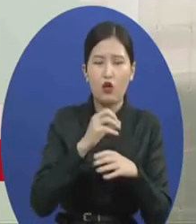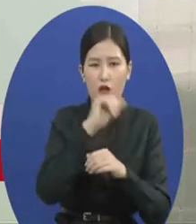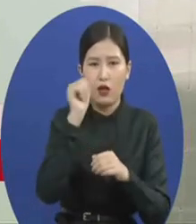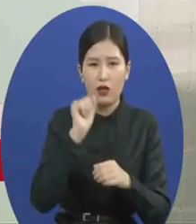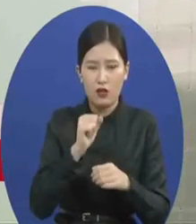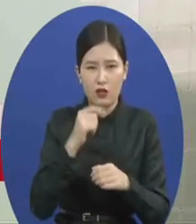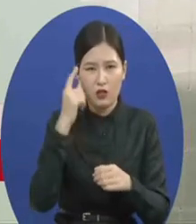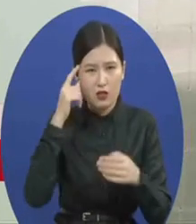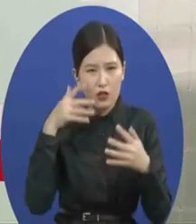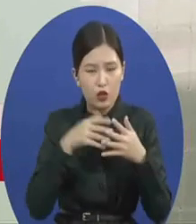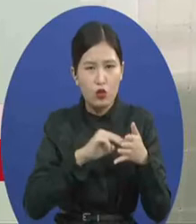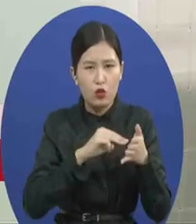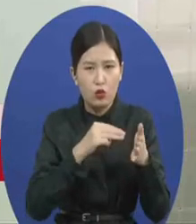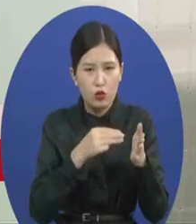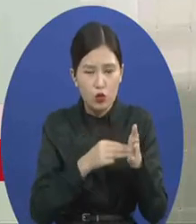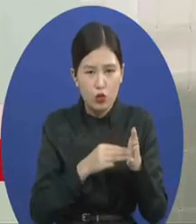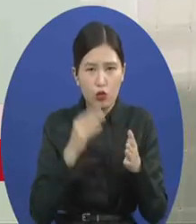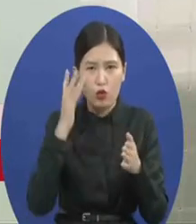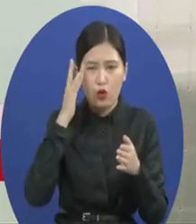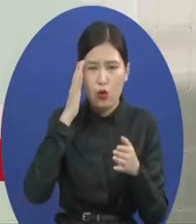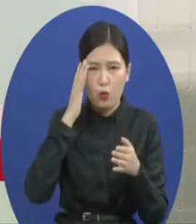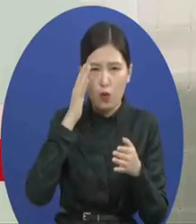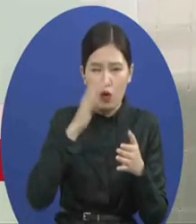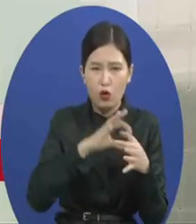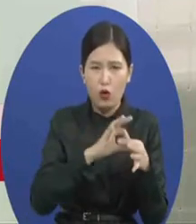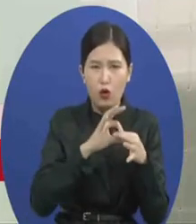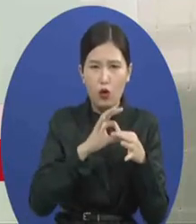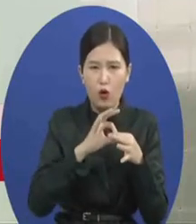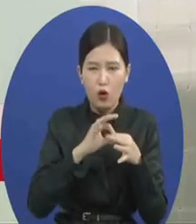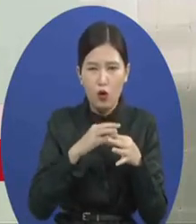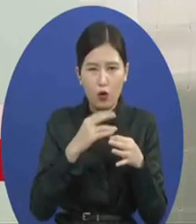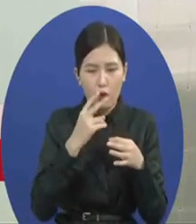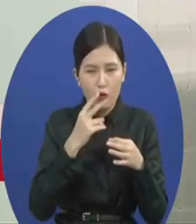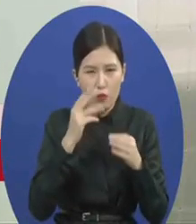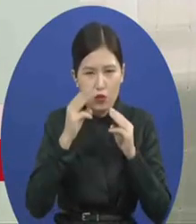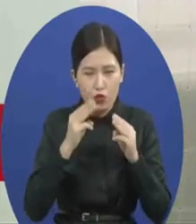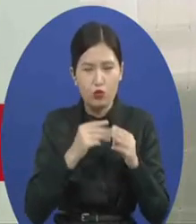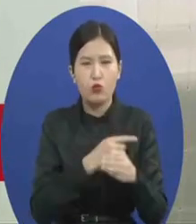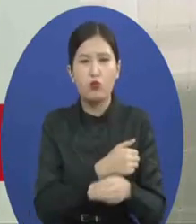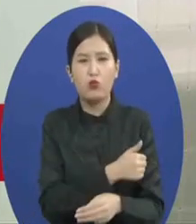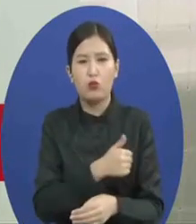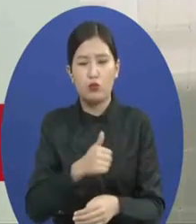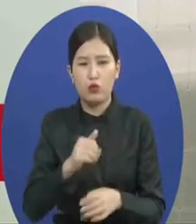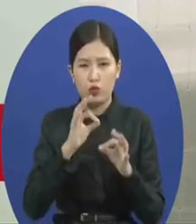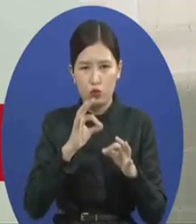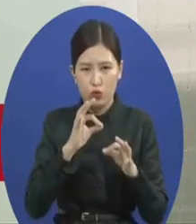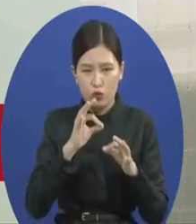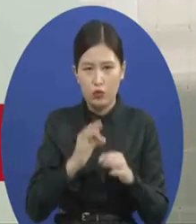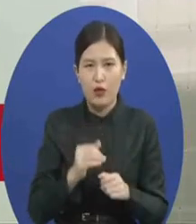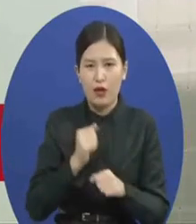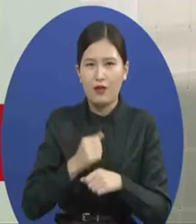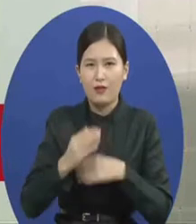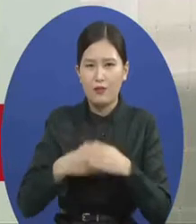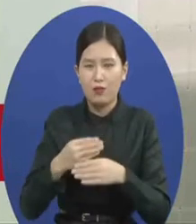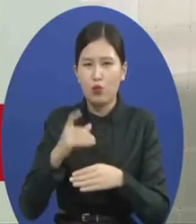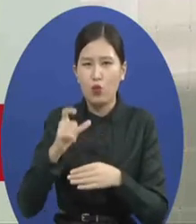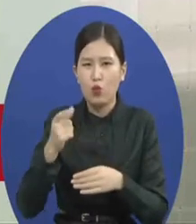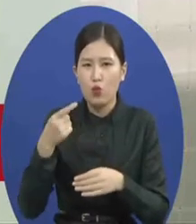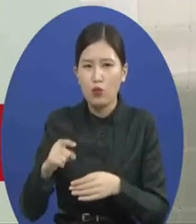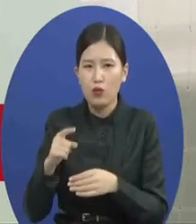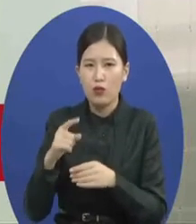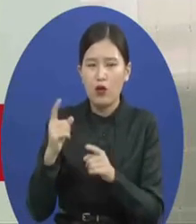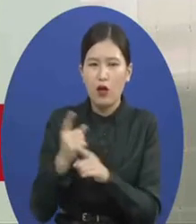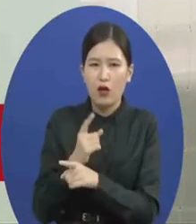бодлогын хүрээнд гаргасан шийдвэр цаг олсон зөв үндсэн шийдрүүд байсан гэж бодож байгаа. Хэрэгжилтийн шатанд хүний хүчин зүйлээс шалтгаалсан алдаа